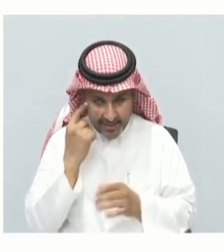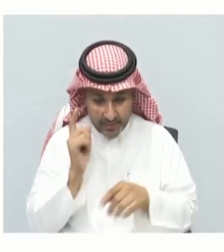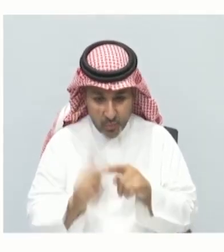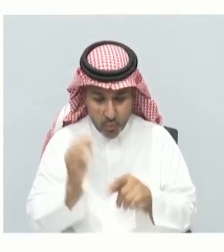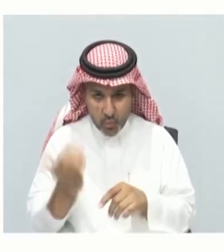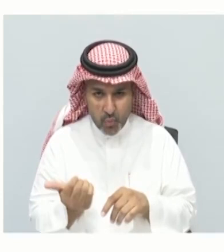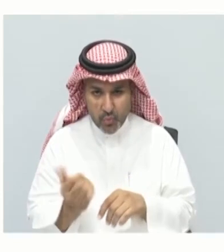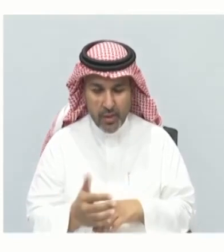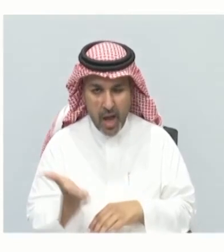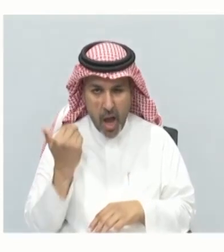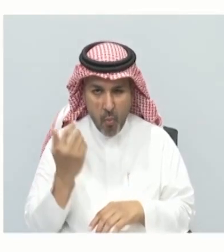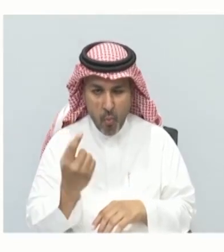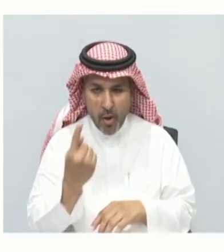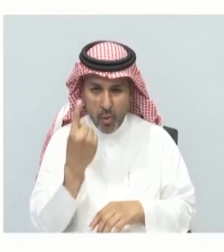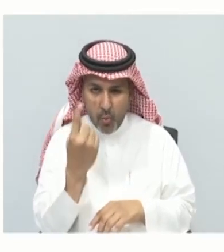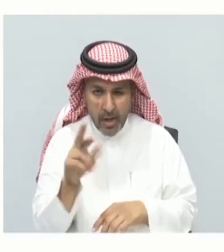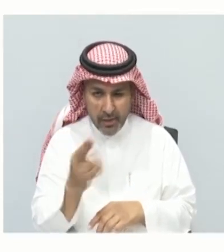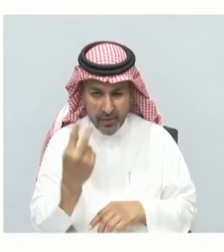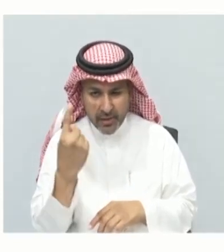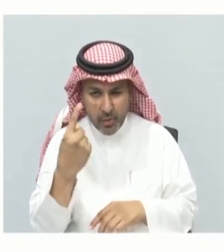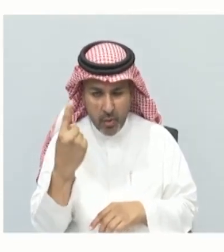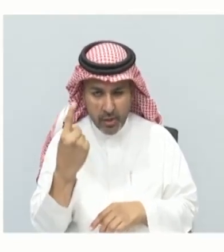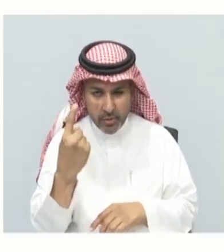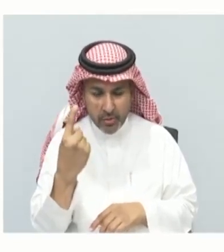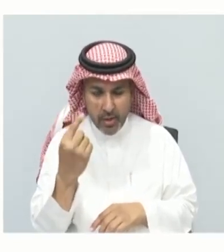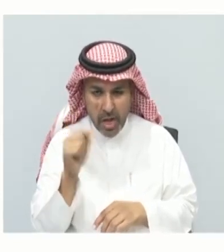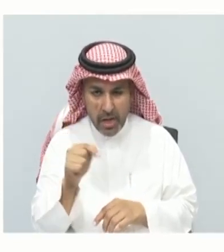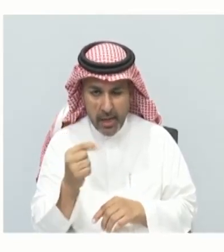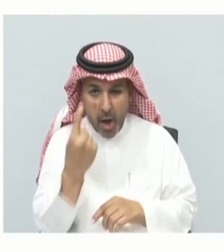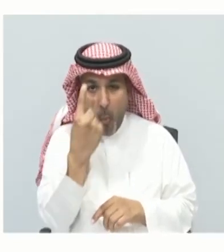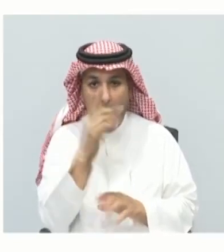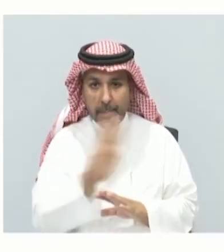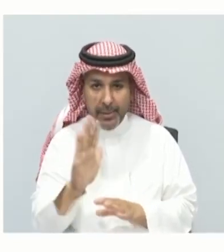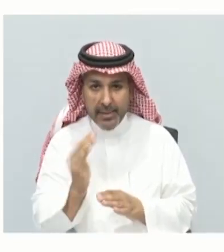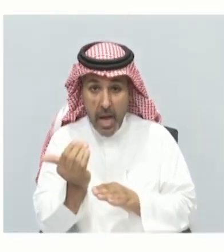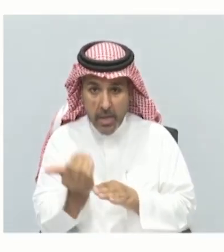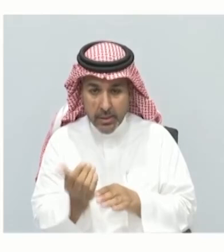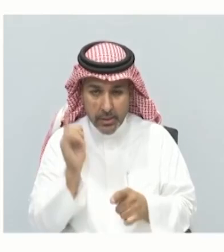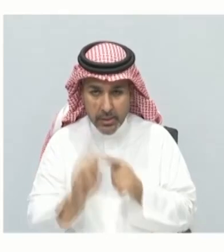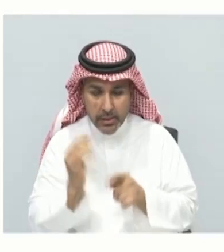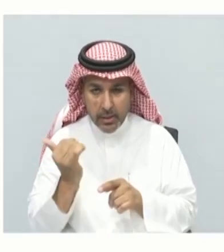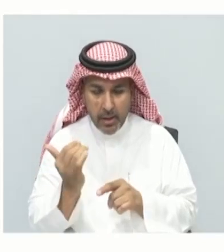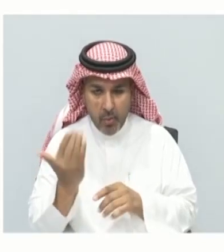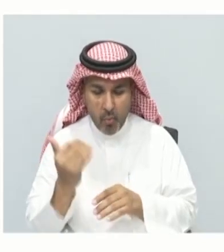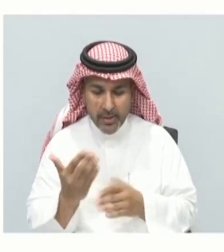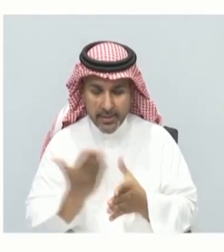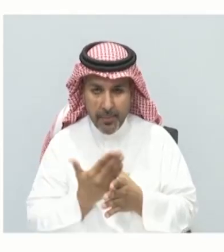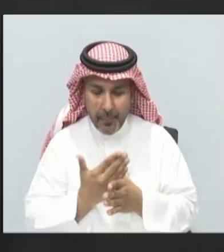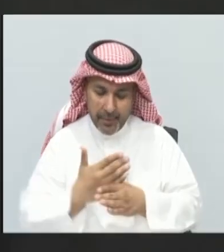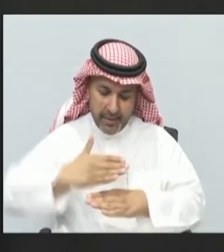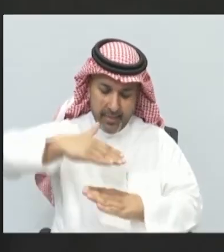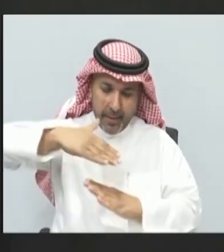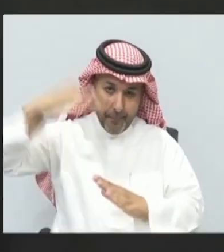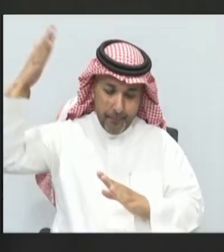اصبح اقل مما يدل على ان السياره تصبح ماذا اسرع الا يتطابق هذا مع ما درسته